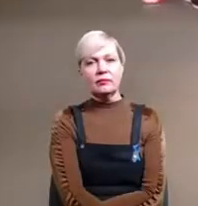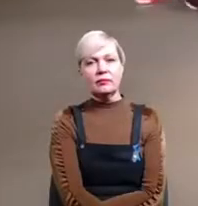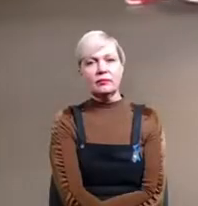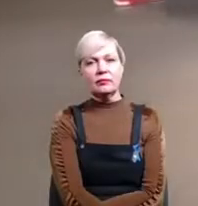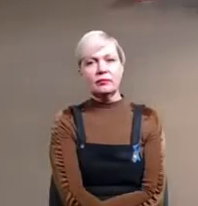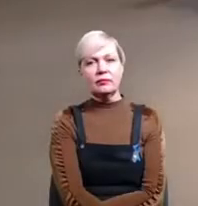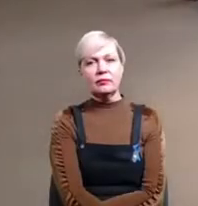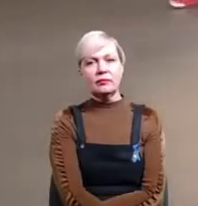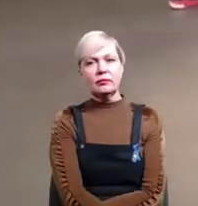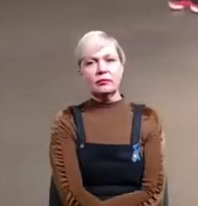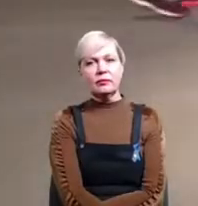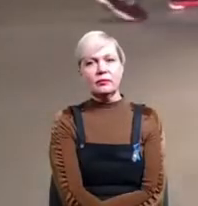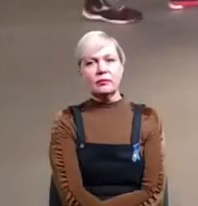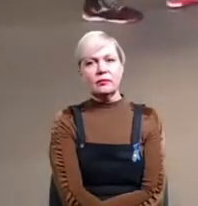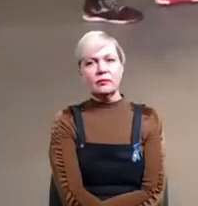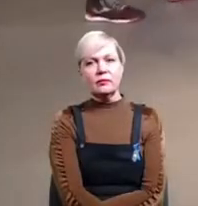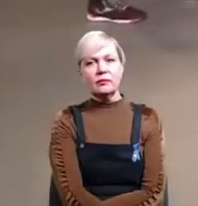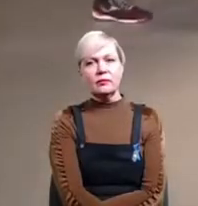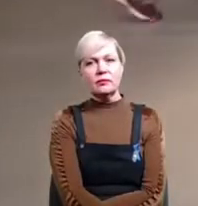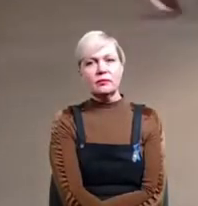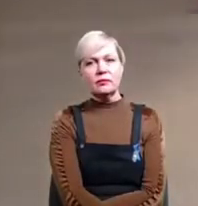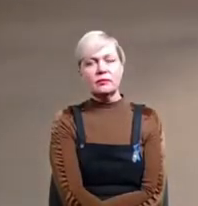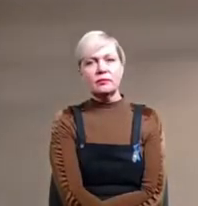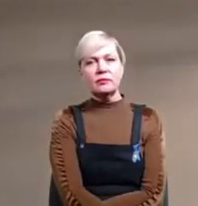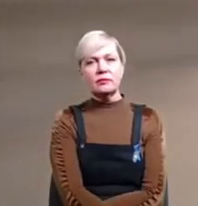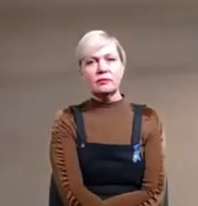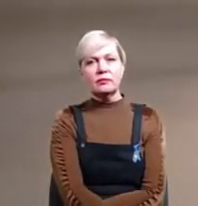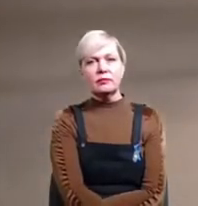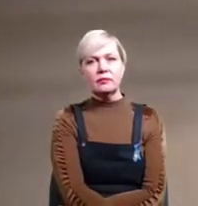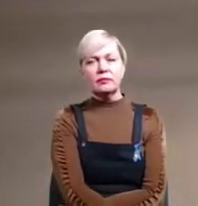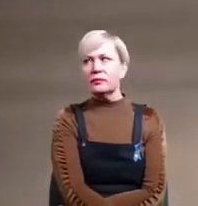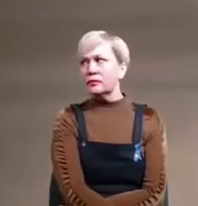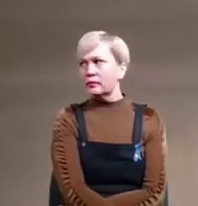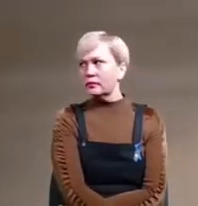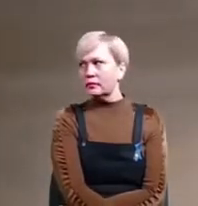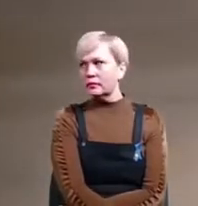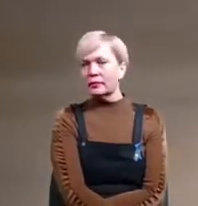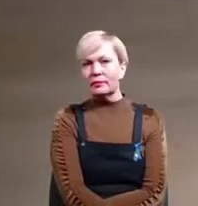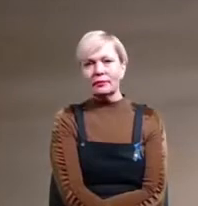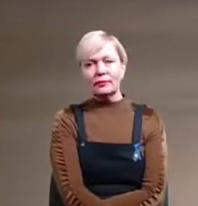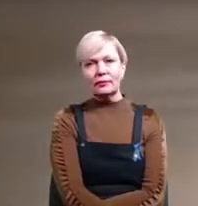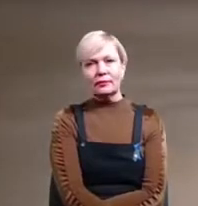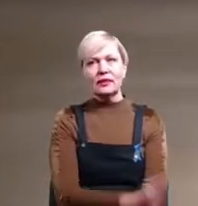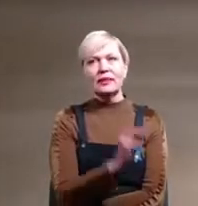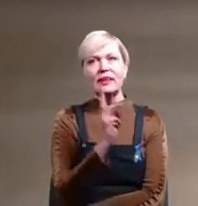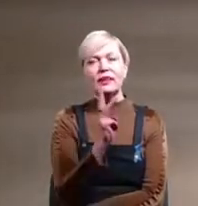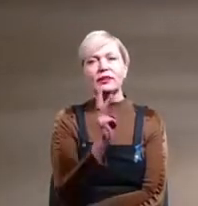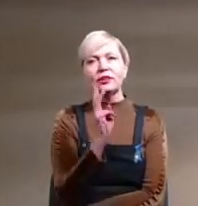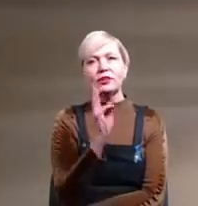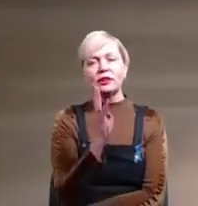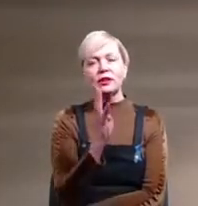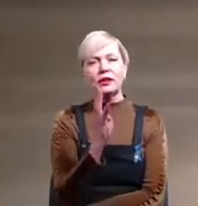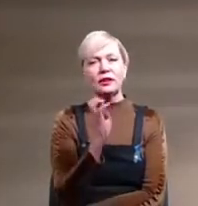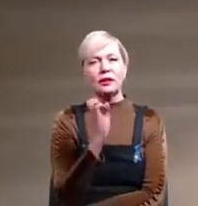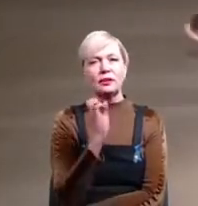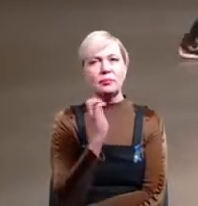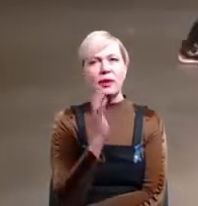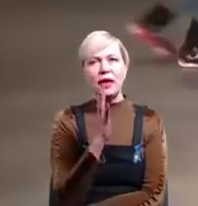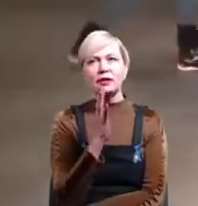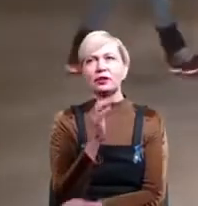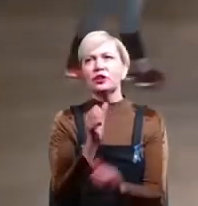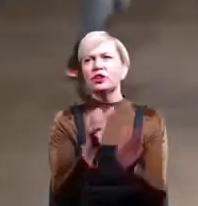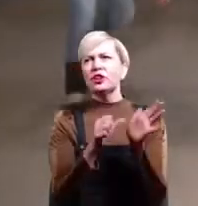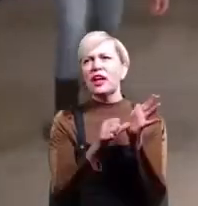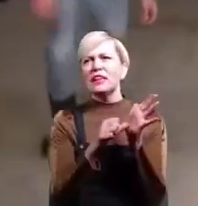1, 2, 3, 4 и 5, 6, 7, 8. 1, 2, три, четыре, и